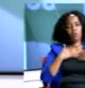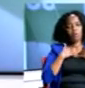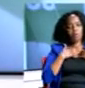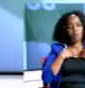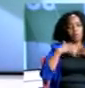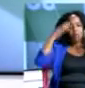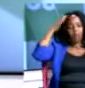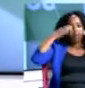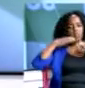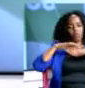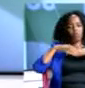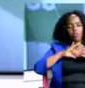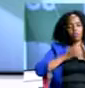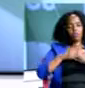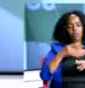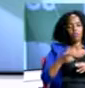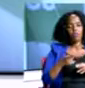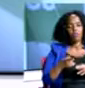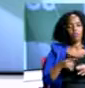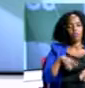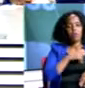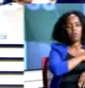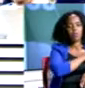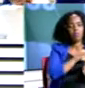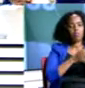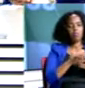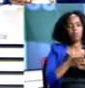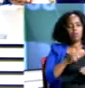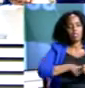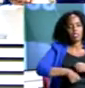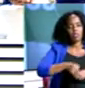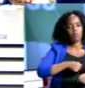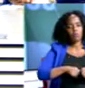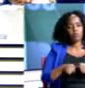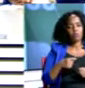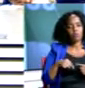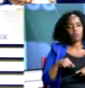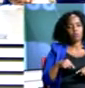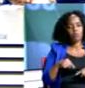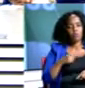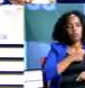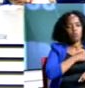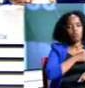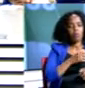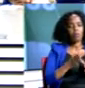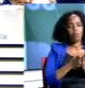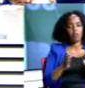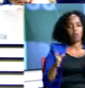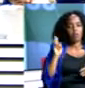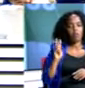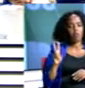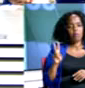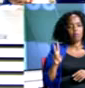maski barbaru. Farmasi farmasi farmasi demo unda kita dah menecu kakasi kun soda balada ini lama